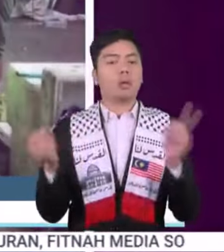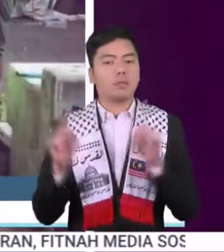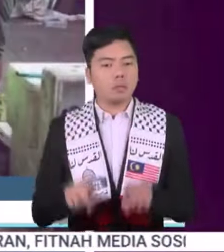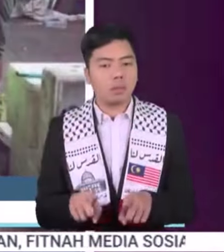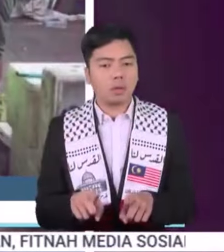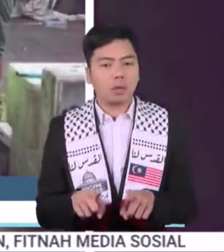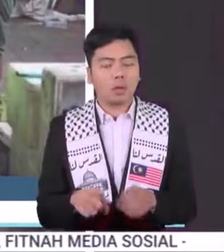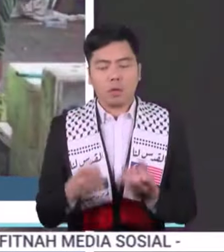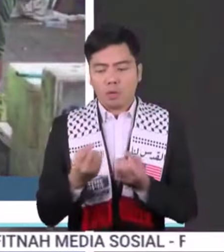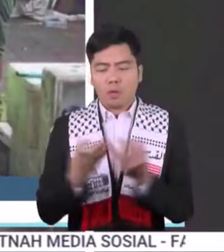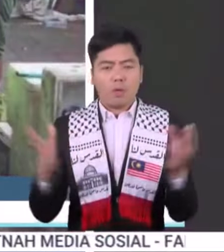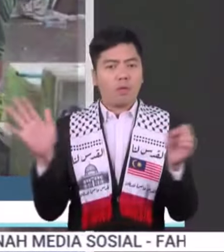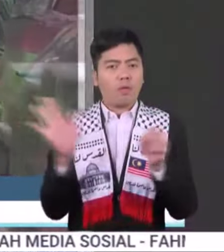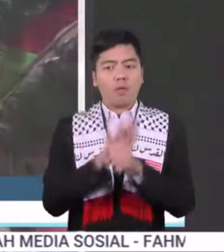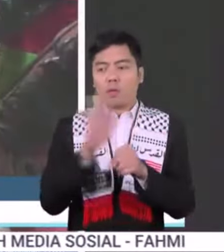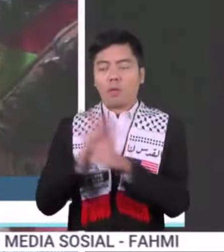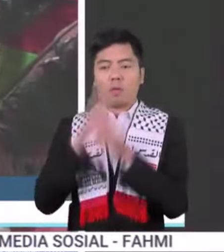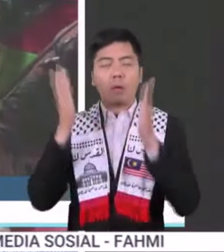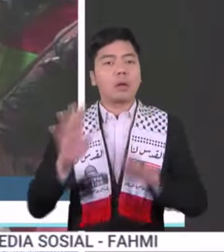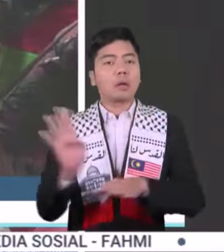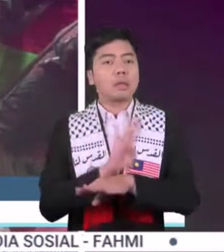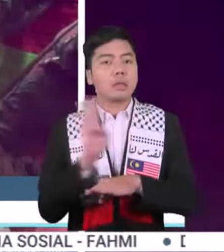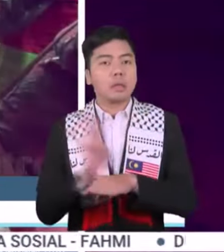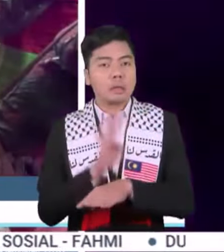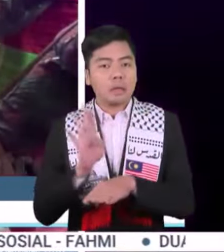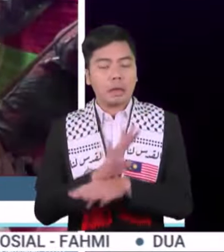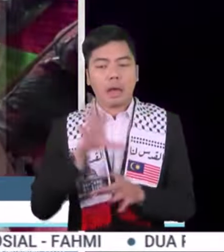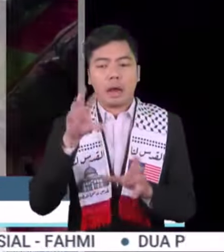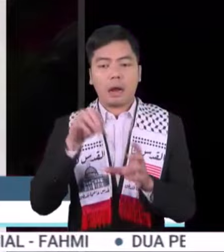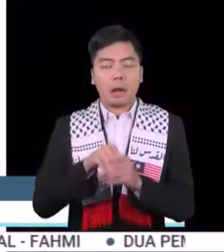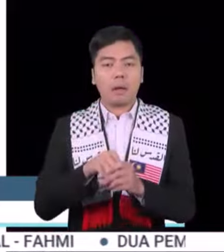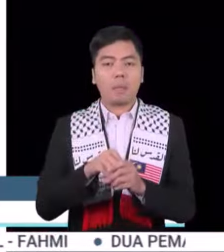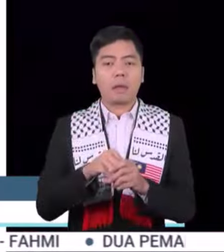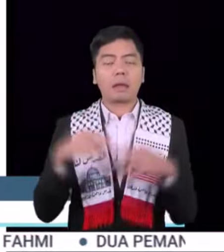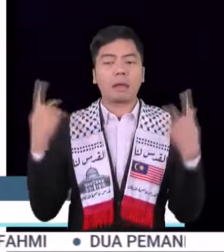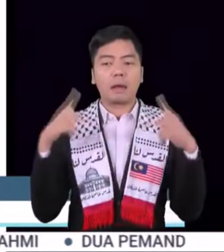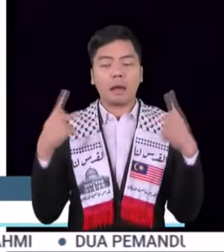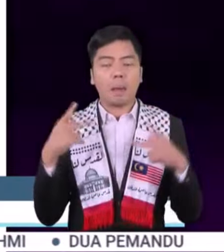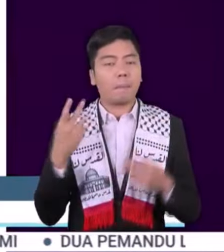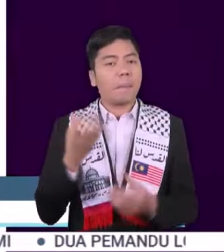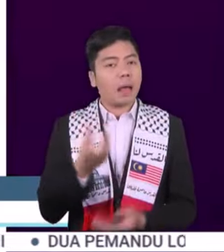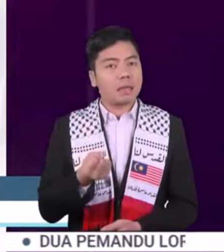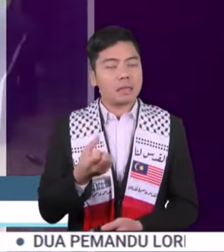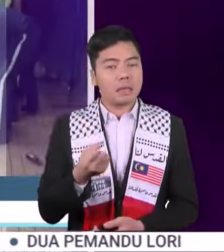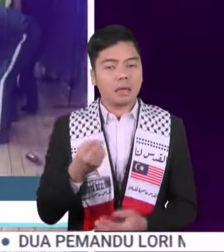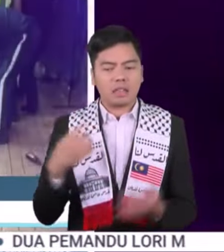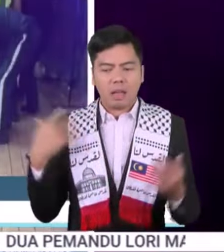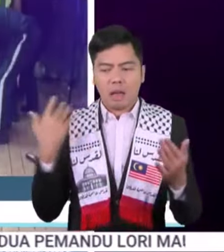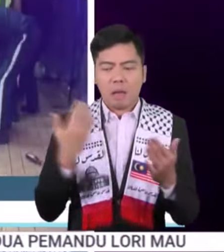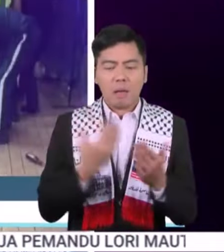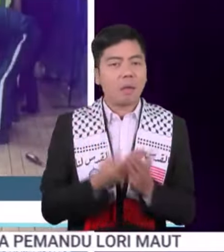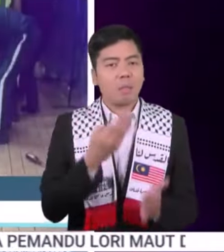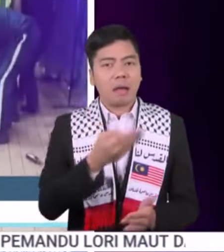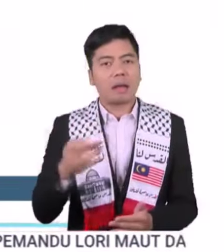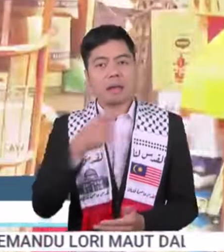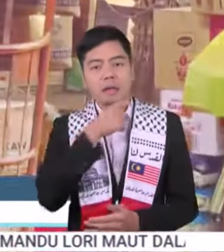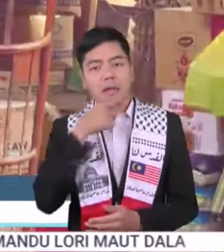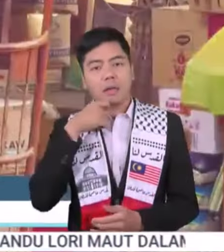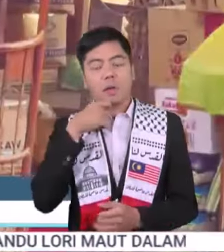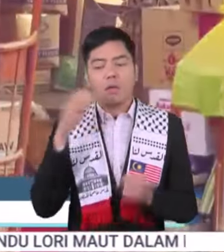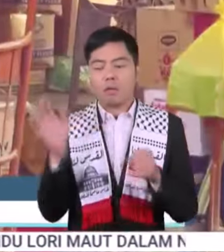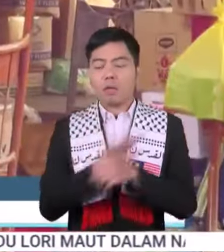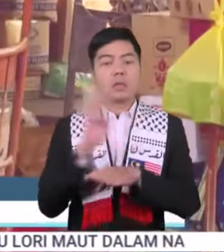Hampir majoriti kawasan perniagaan dari pasar basah hingga barangan runcit dikuasai warga asing.